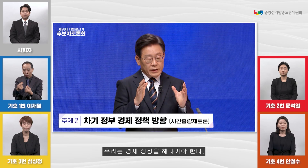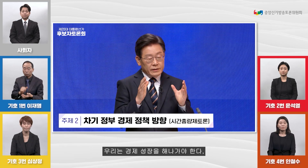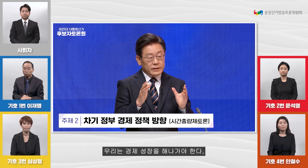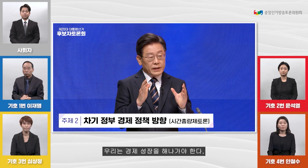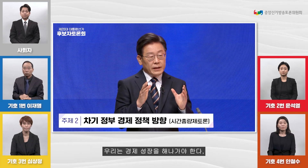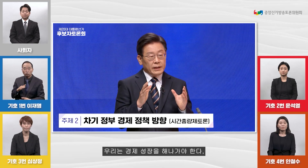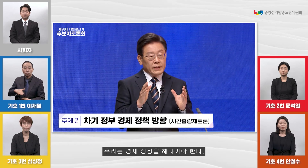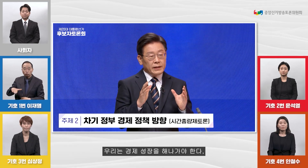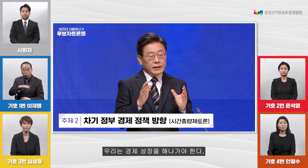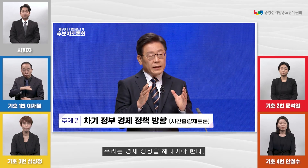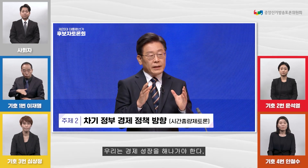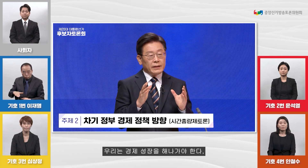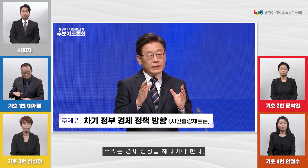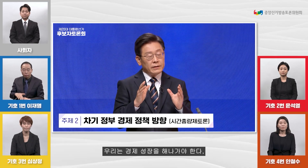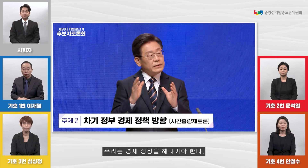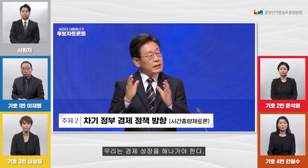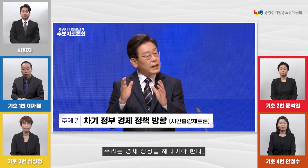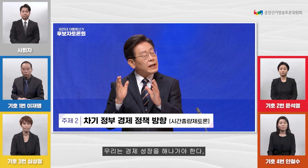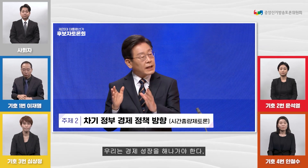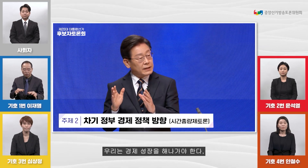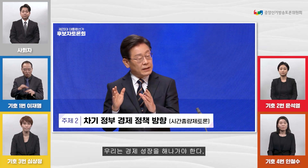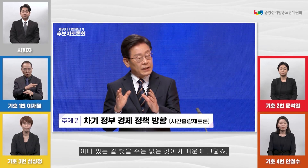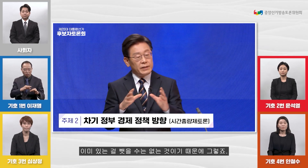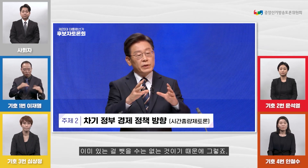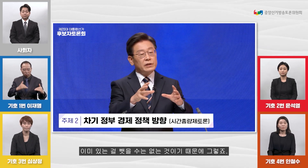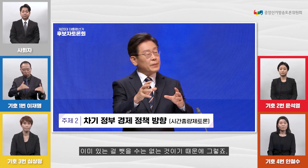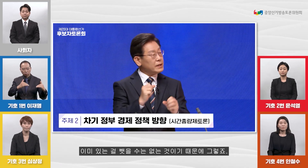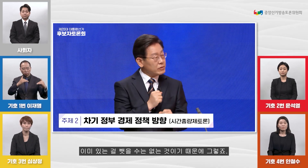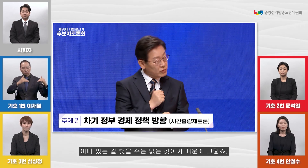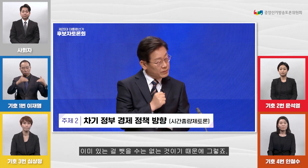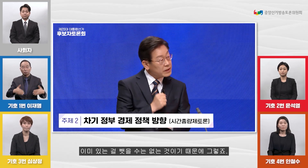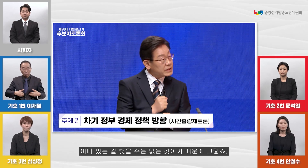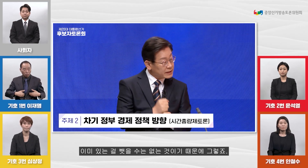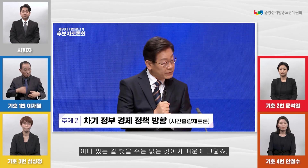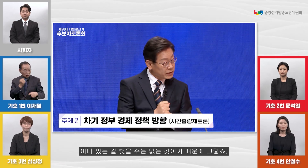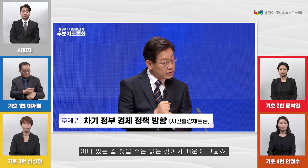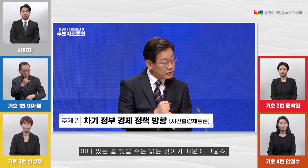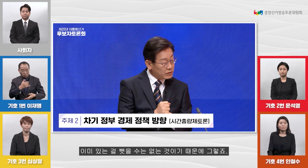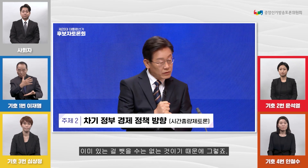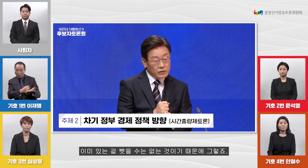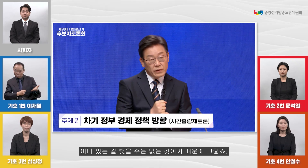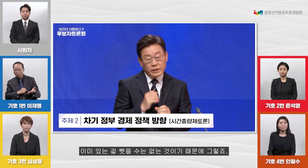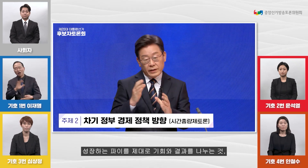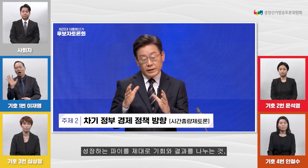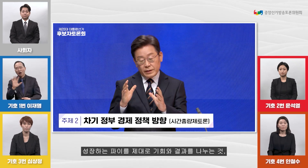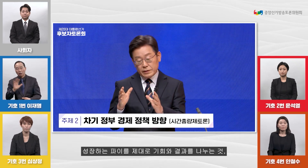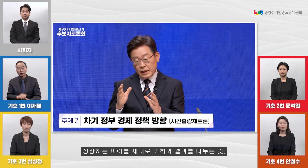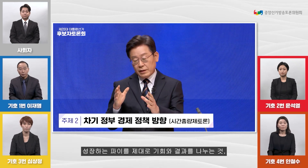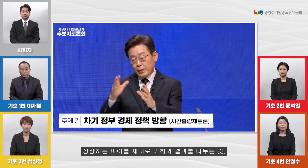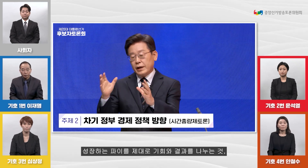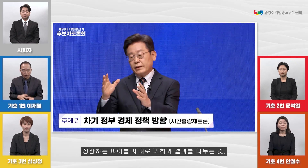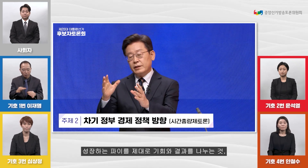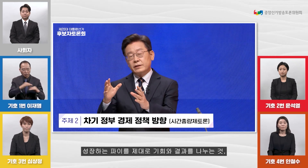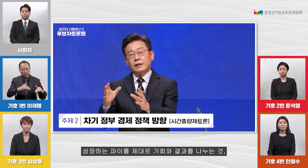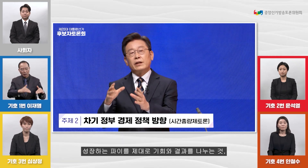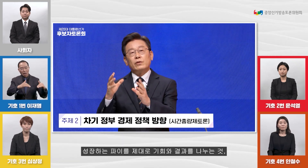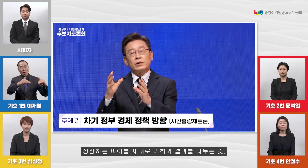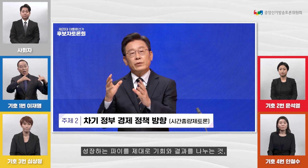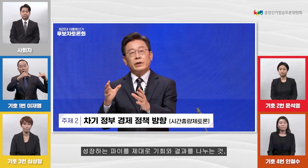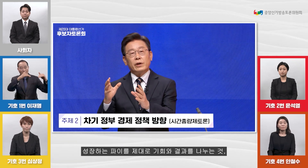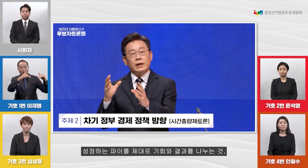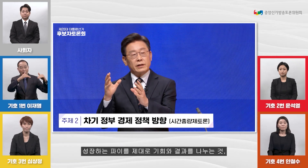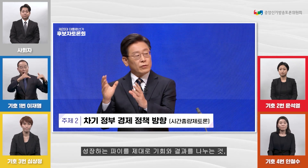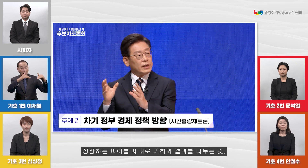우리는 경제의 성장을 해나가야 된다. 이미 있는 걸 뺏을 수는 없는 것이기 때문에 그렇죠. 성장하는 파이를